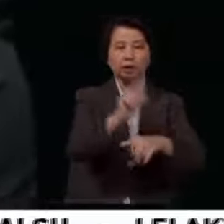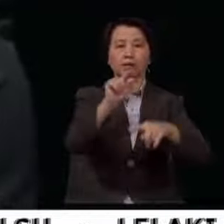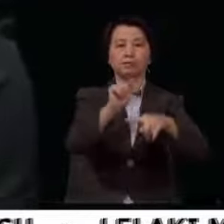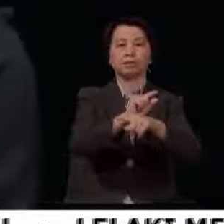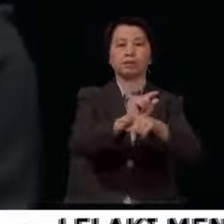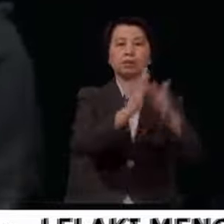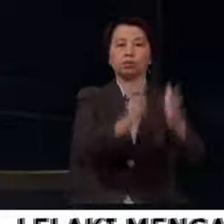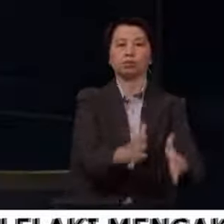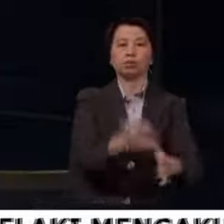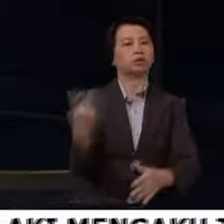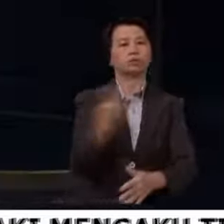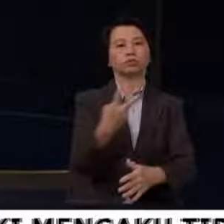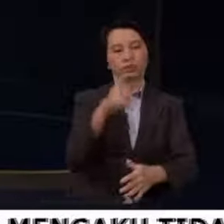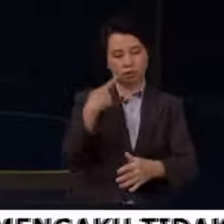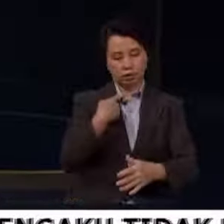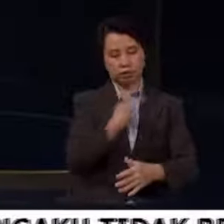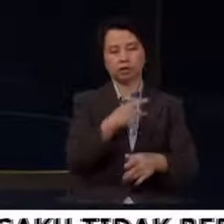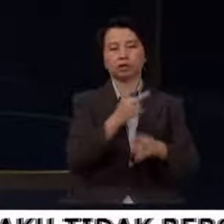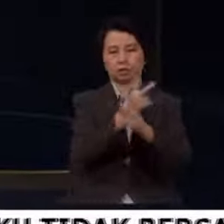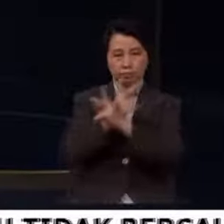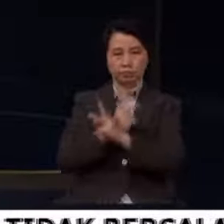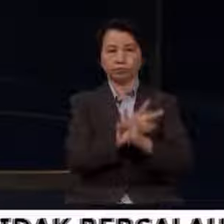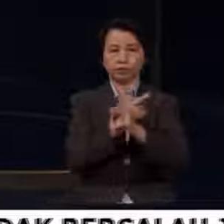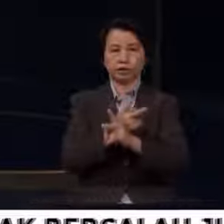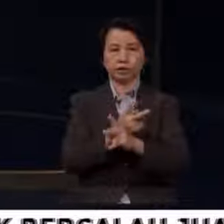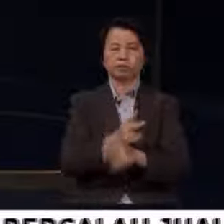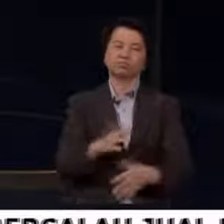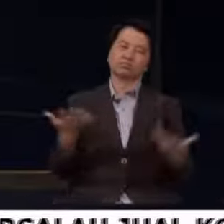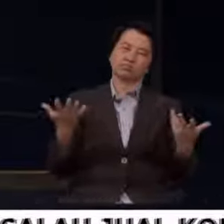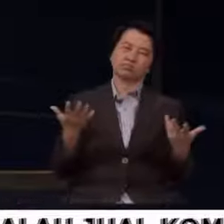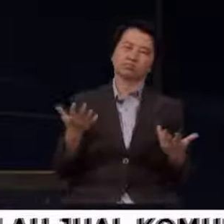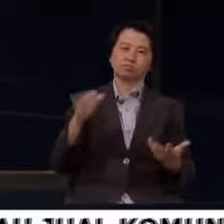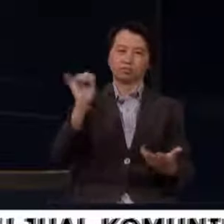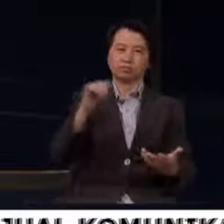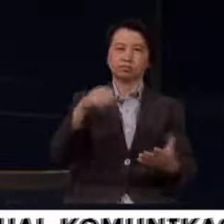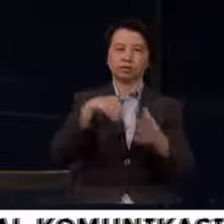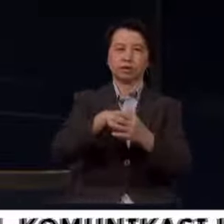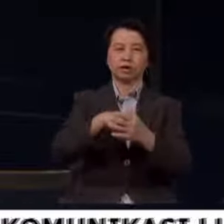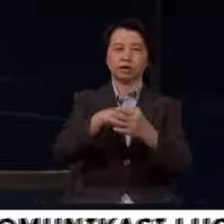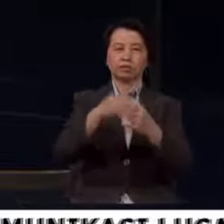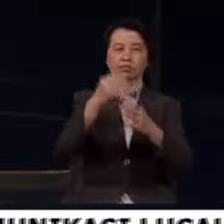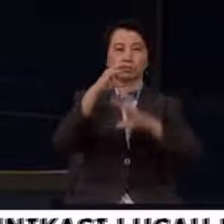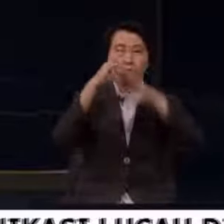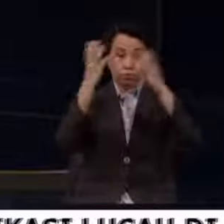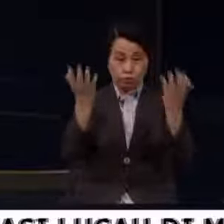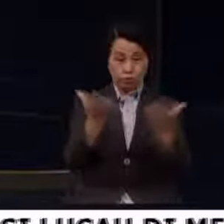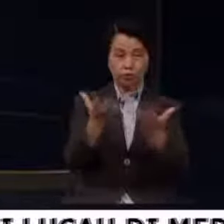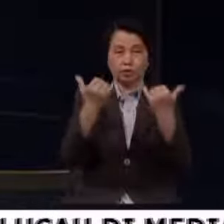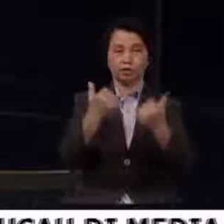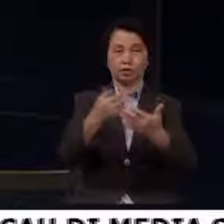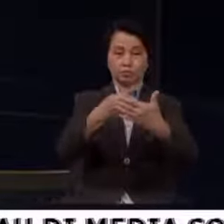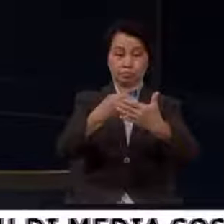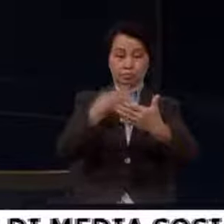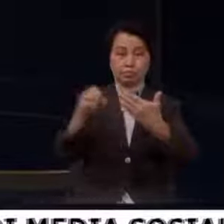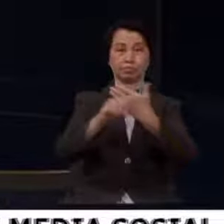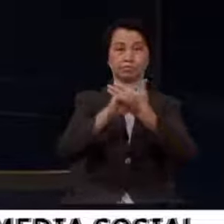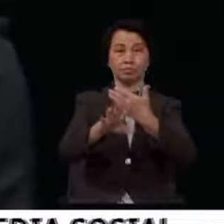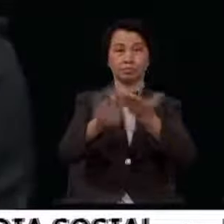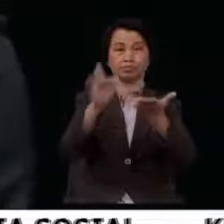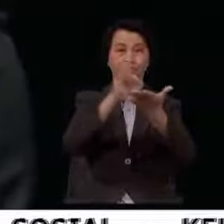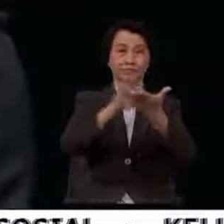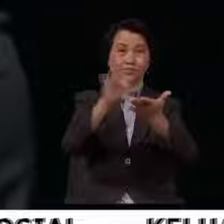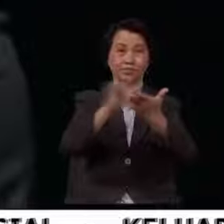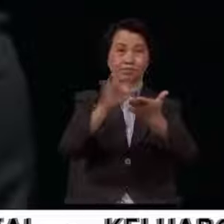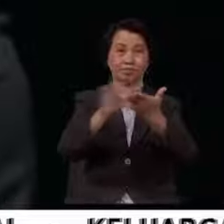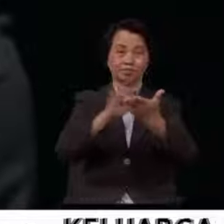buruk kepada kementerian biasa akui tetapi ada adalah tidak adil ah ah pernah untuk